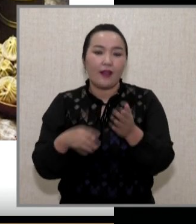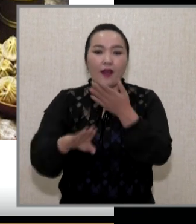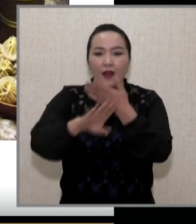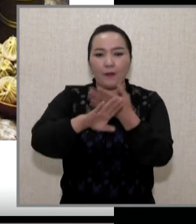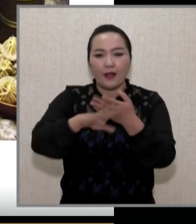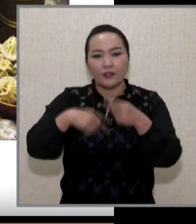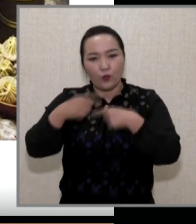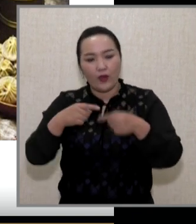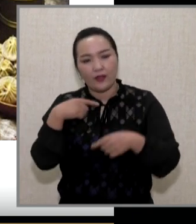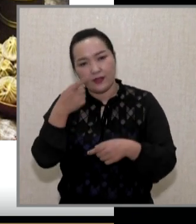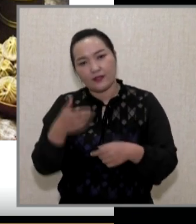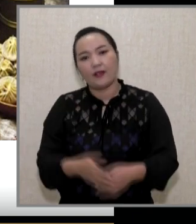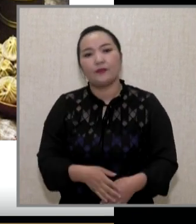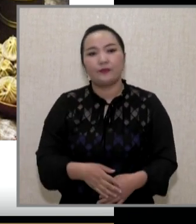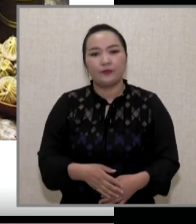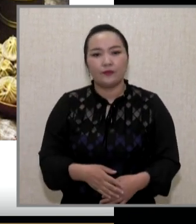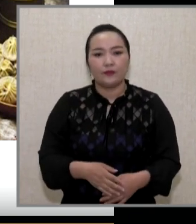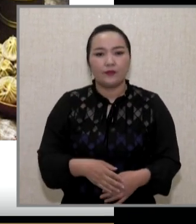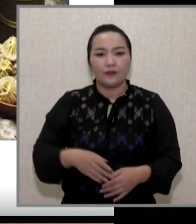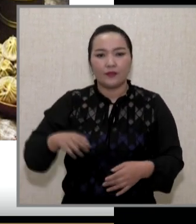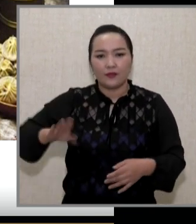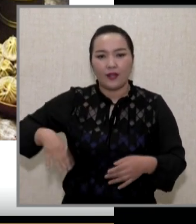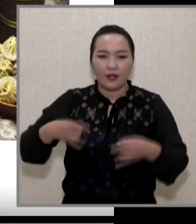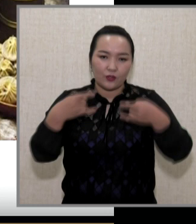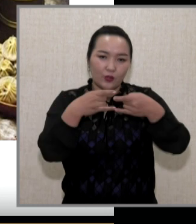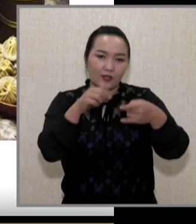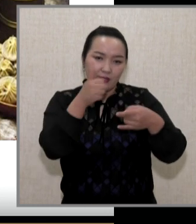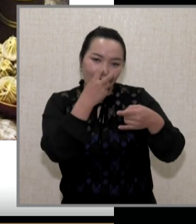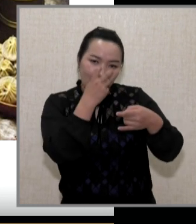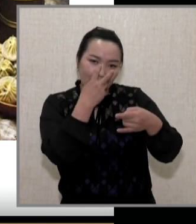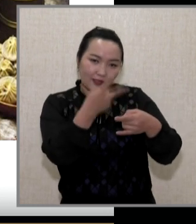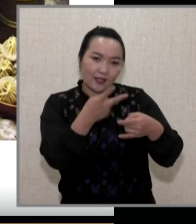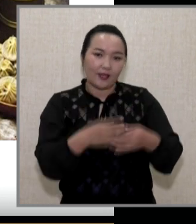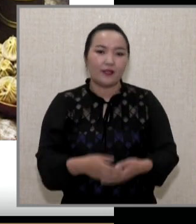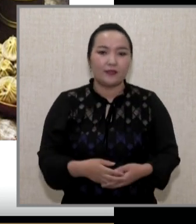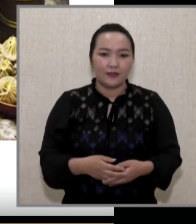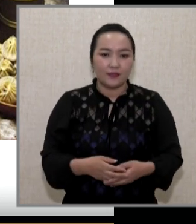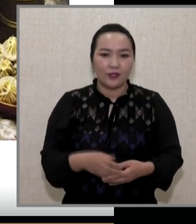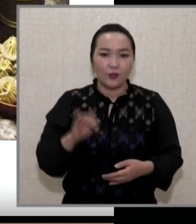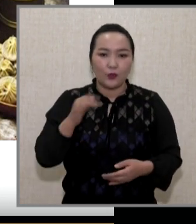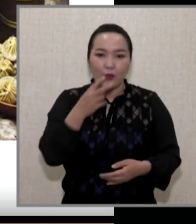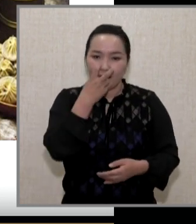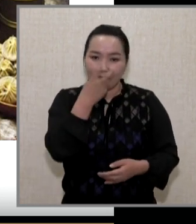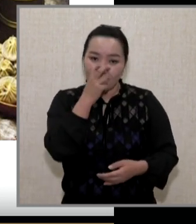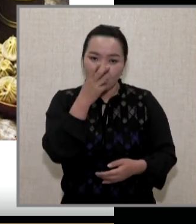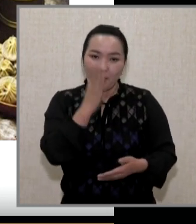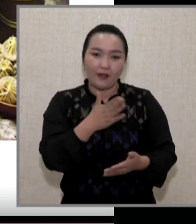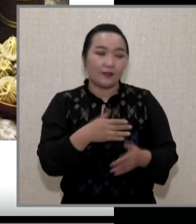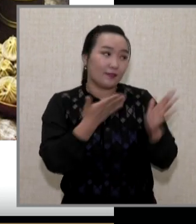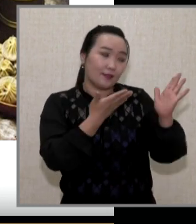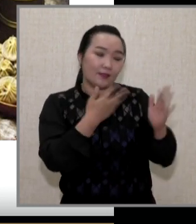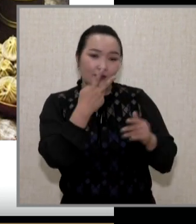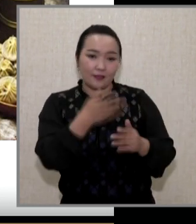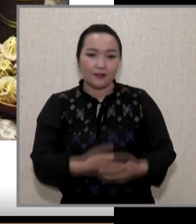хүүхдүүдээ? За мэдээж та нар маань ажигласан бах. За манай монголчууд маань эрт дээр үеэсээ нүүдэлчин ийм соёлтой арт